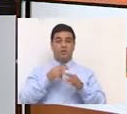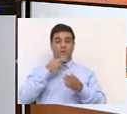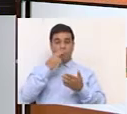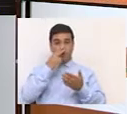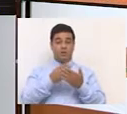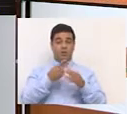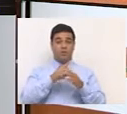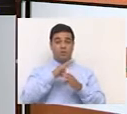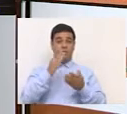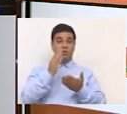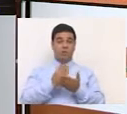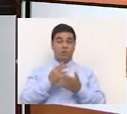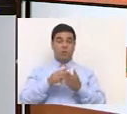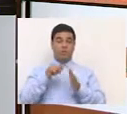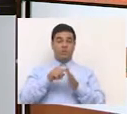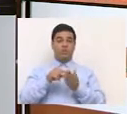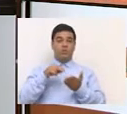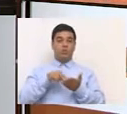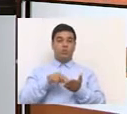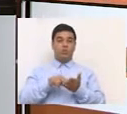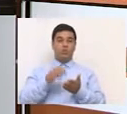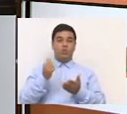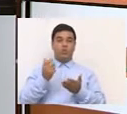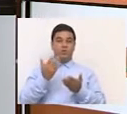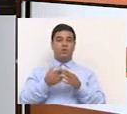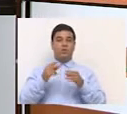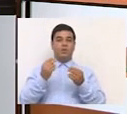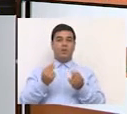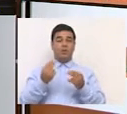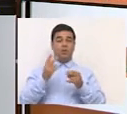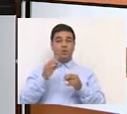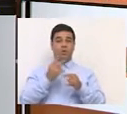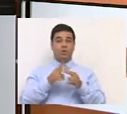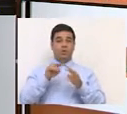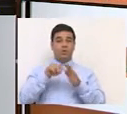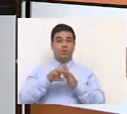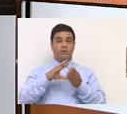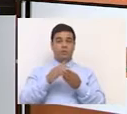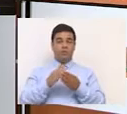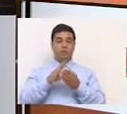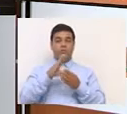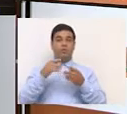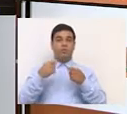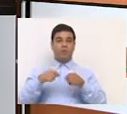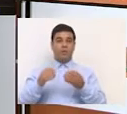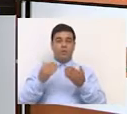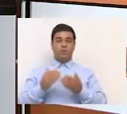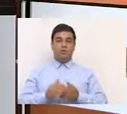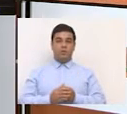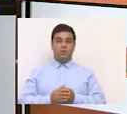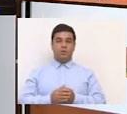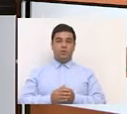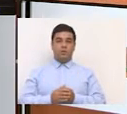все имеет цену, стоит сколько-то денег, но ничто не имеет ценности, все продается.